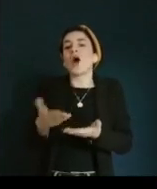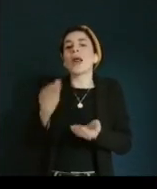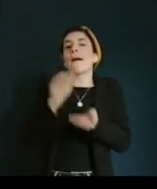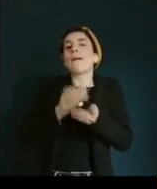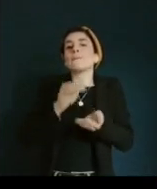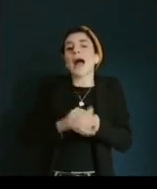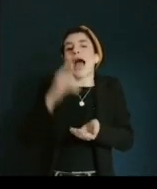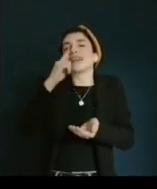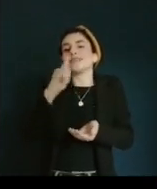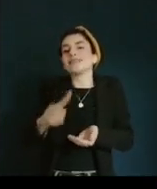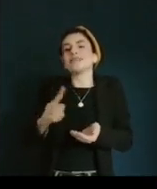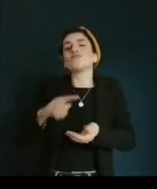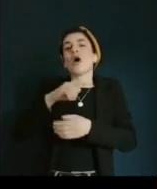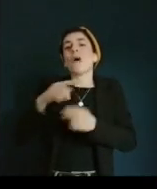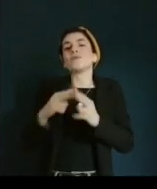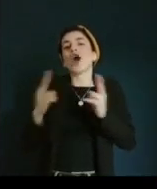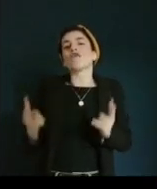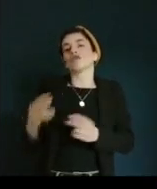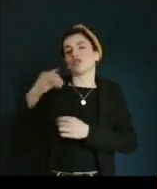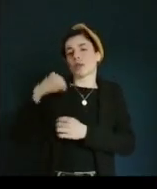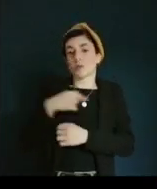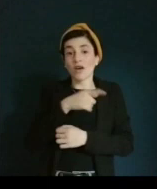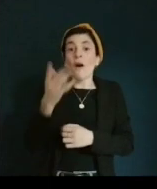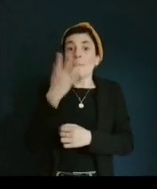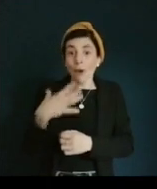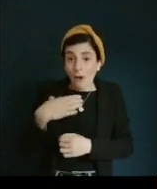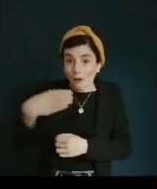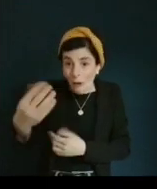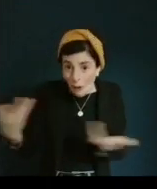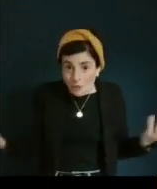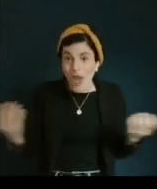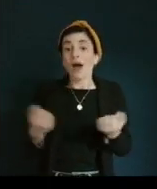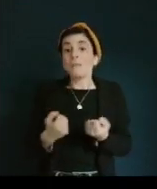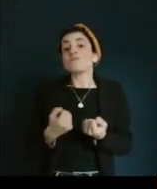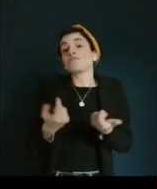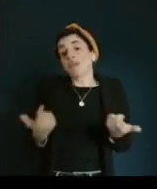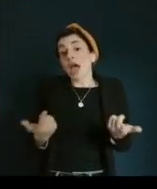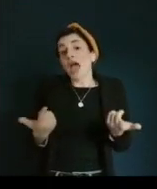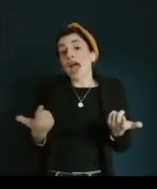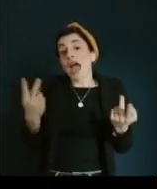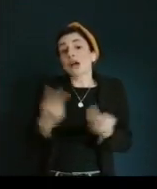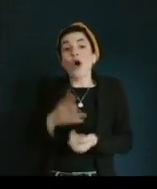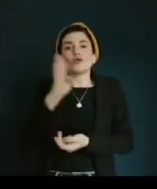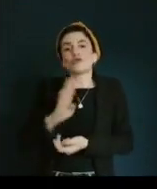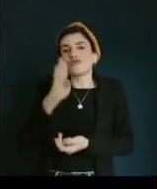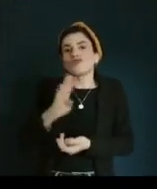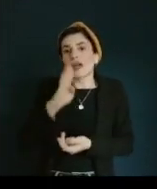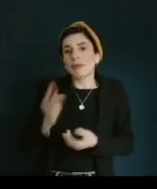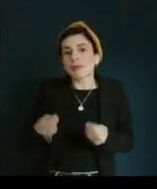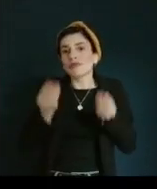della provincia di Ragusa. Quindi, se volete, provatelo anche voi. Cercate di rispettare i pochi